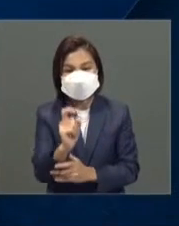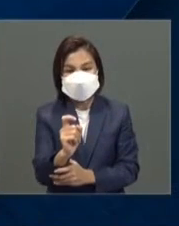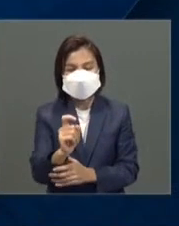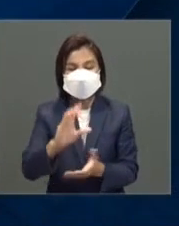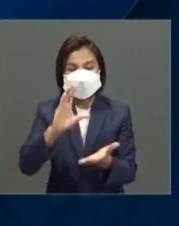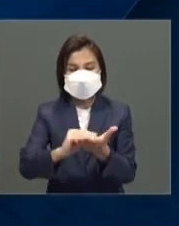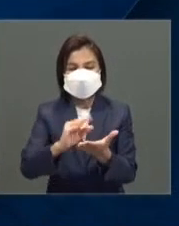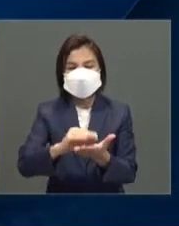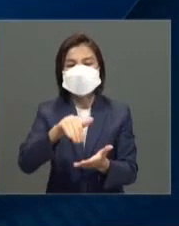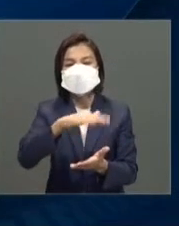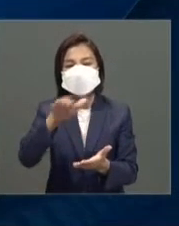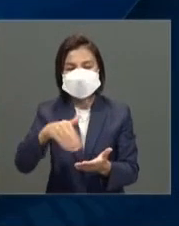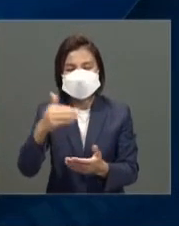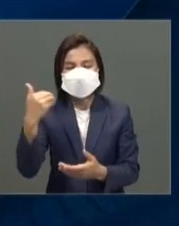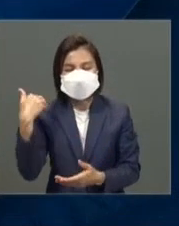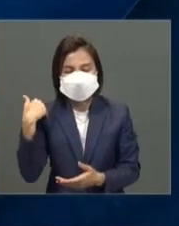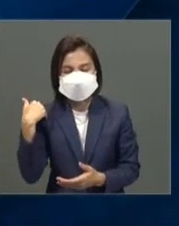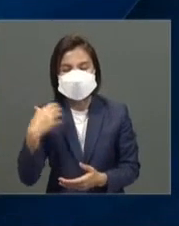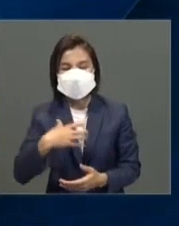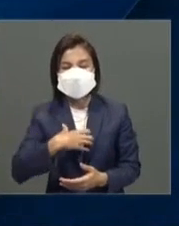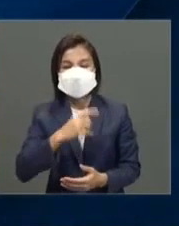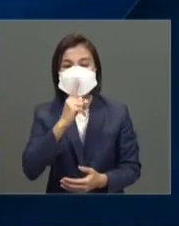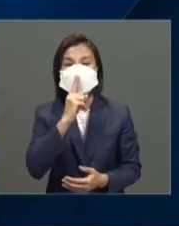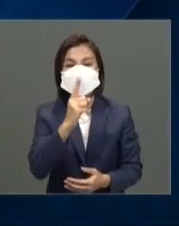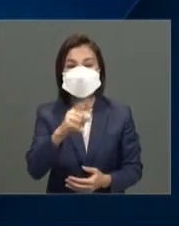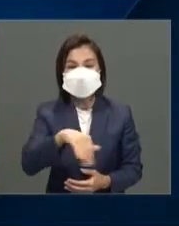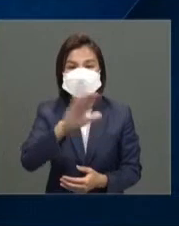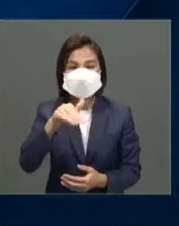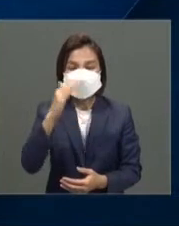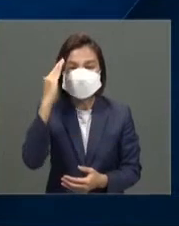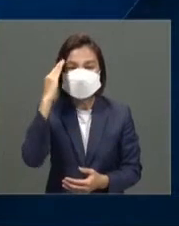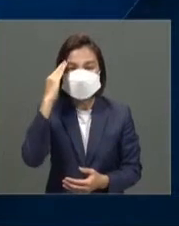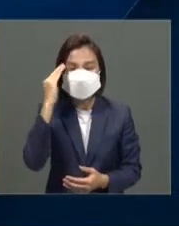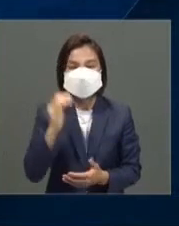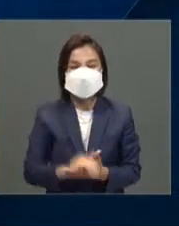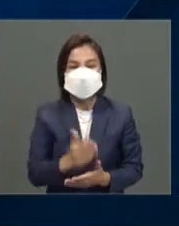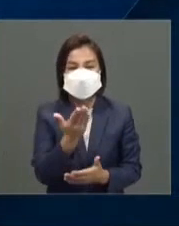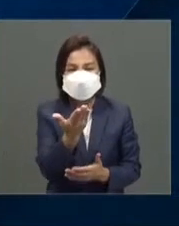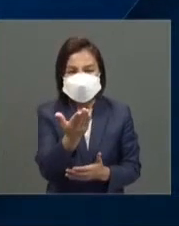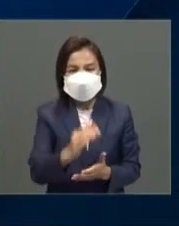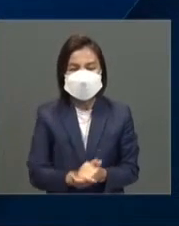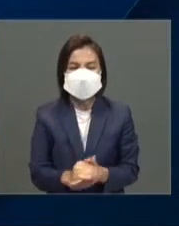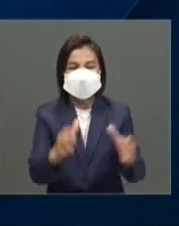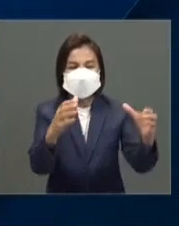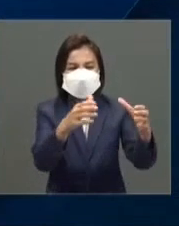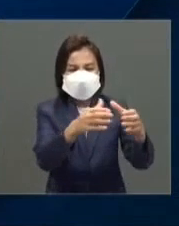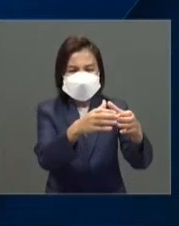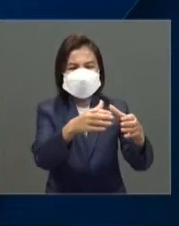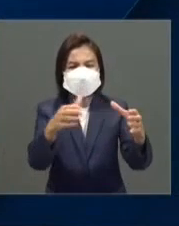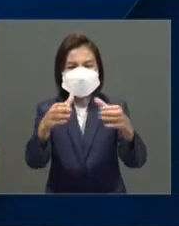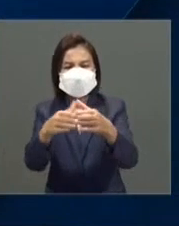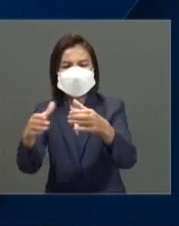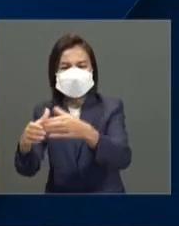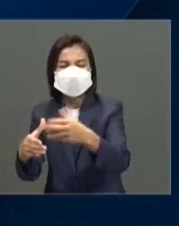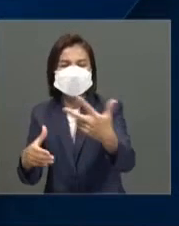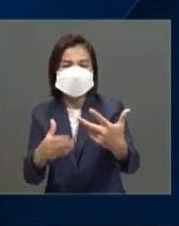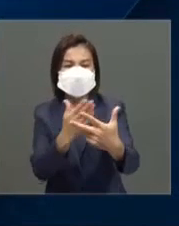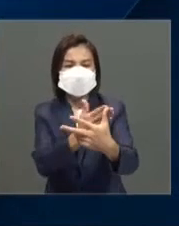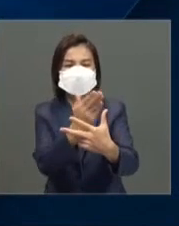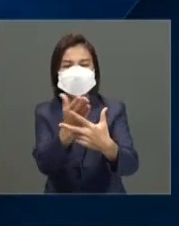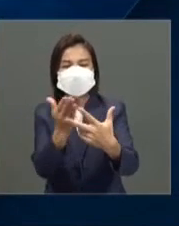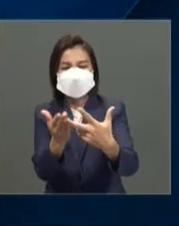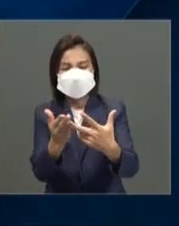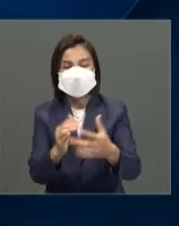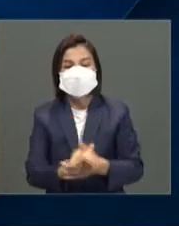านอยู่บ่อยๆก็ต้องกราบเรียนพี่น้องประชาชนได้รับทราบว่าขอเชิญให้กลุ่มเหล่านี้นะครับที่ยังท่